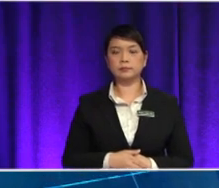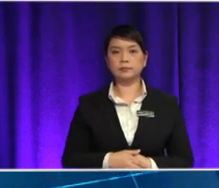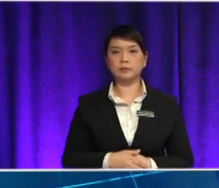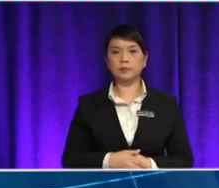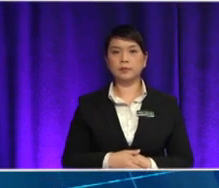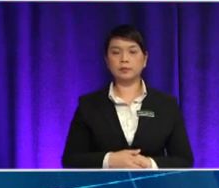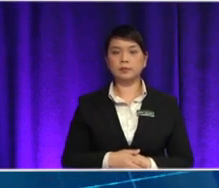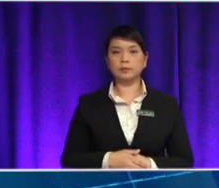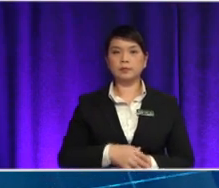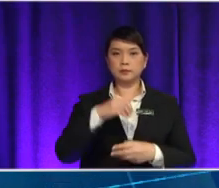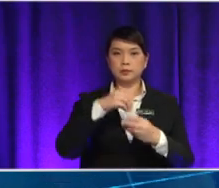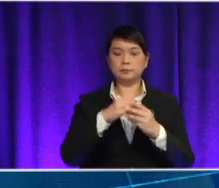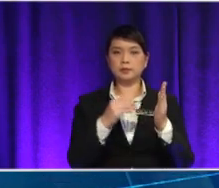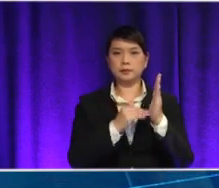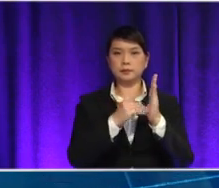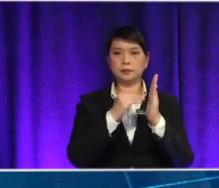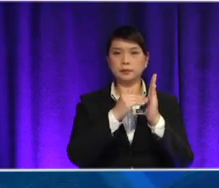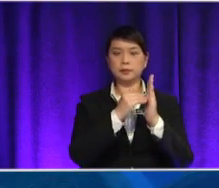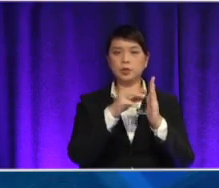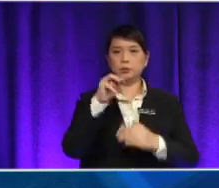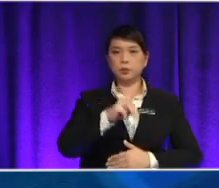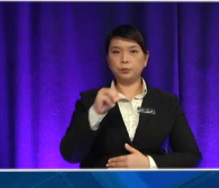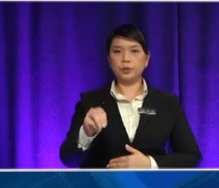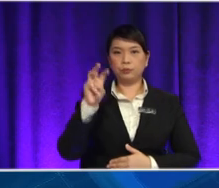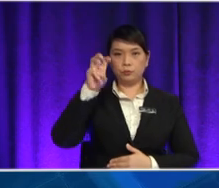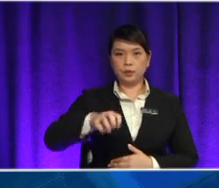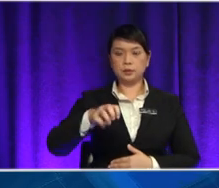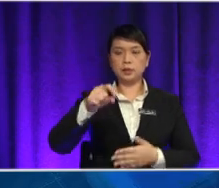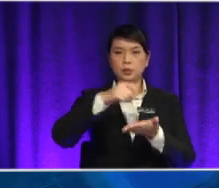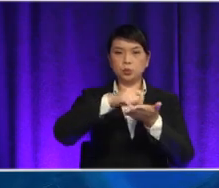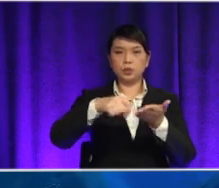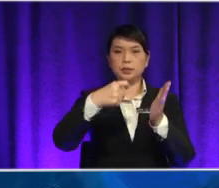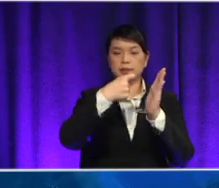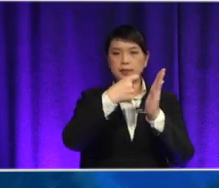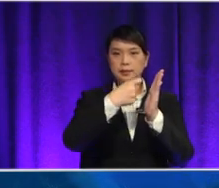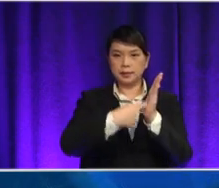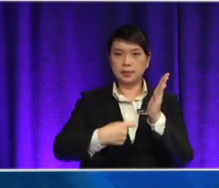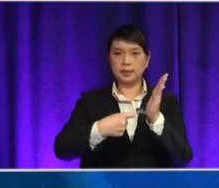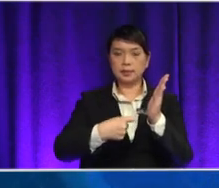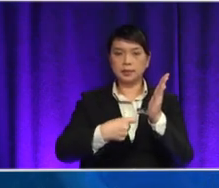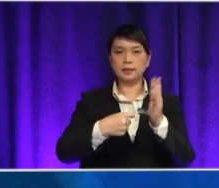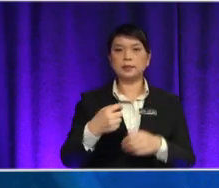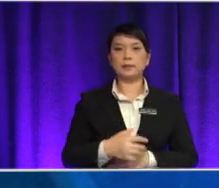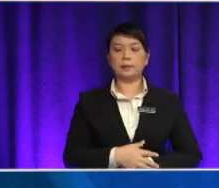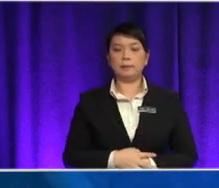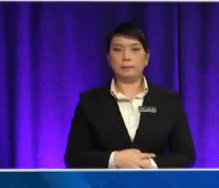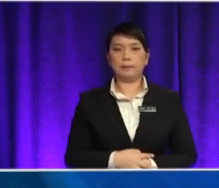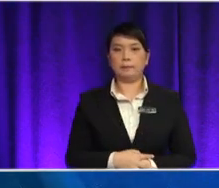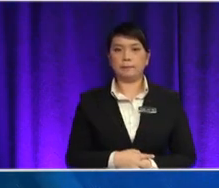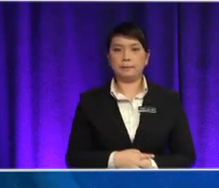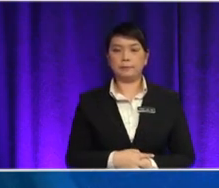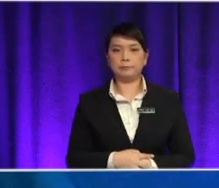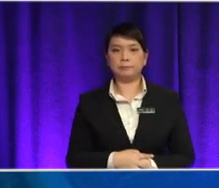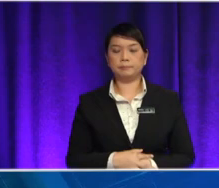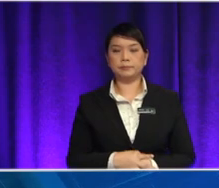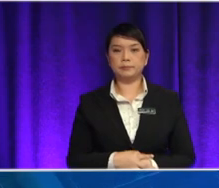murid wajib menulis nilai tersebut. 2, 3, 6, 5, 3